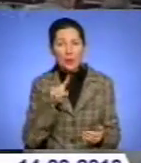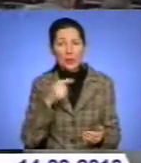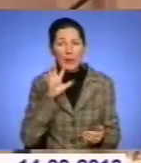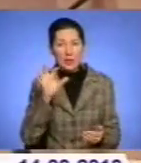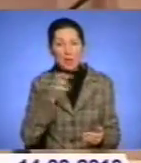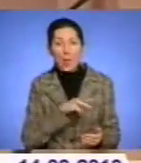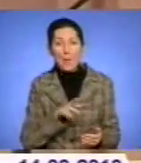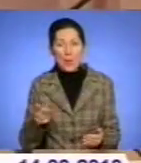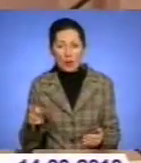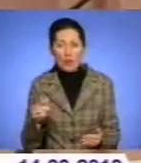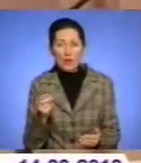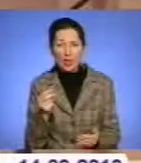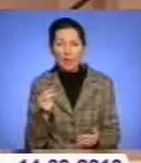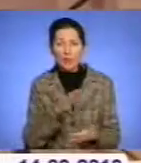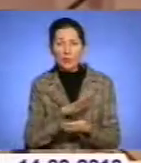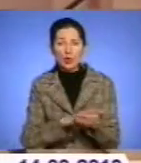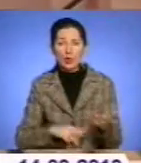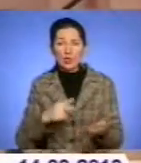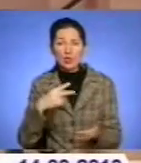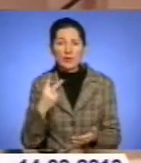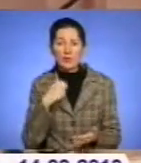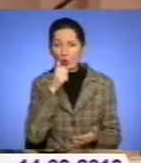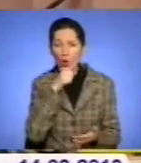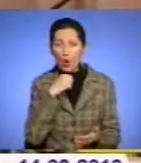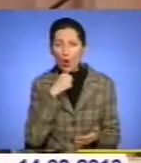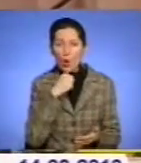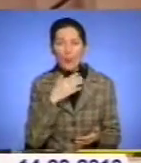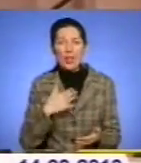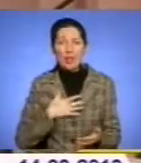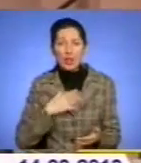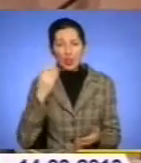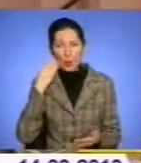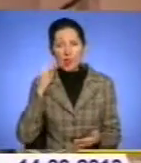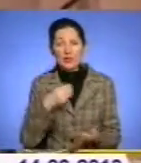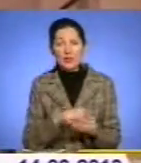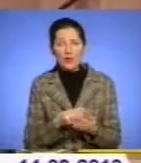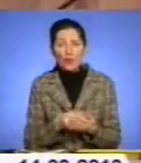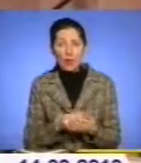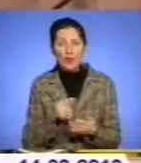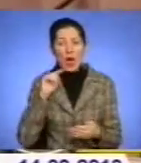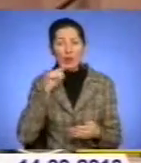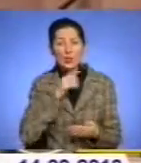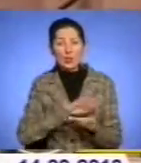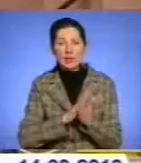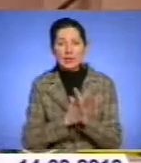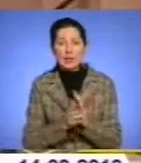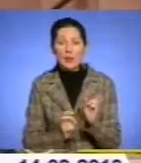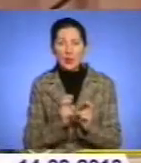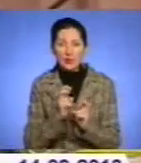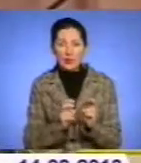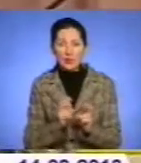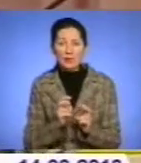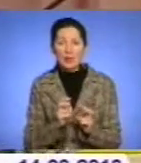гривень. Протягом 2012 року в нас покращився фінансово-економічний стан підприємств в